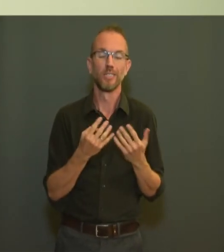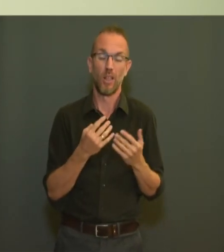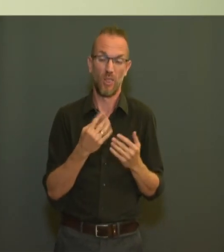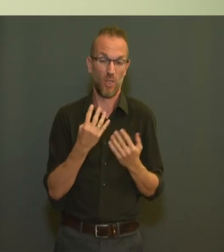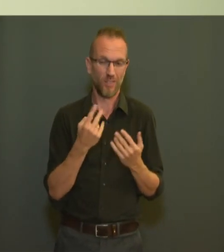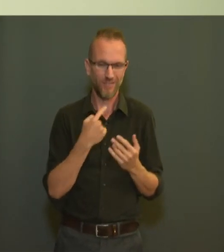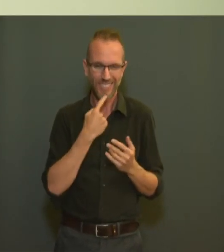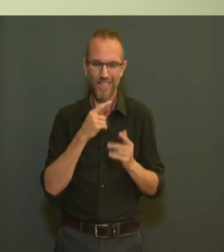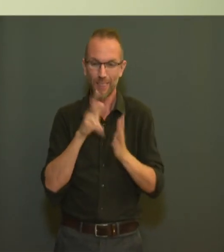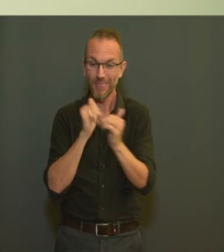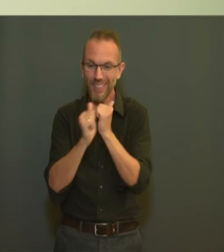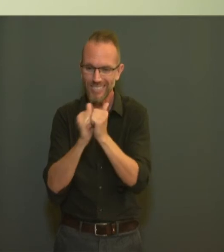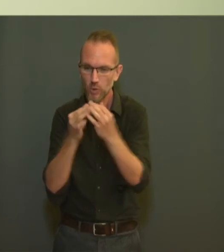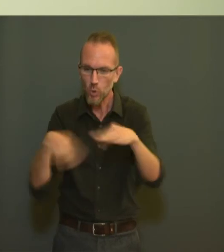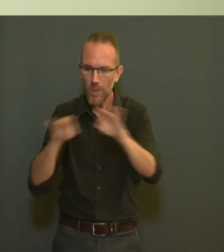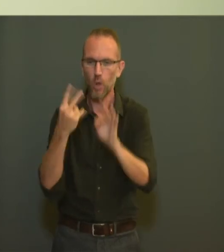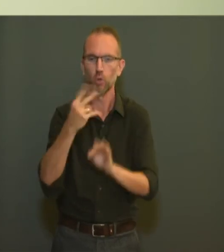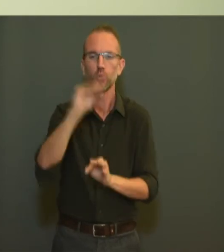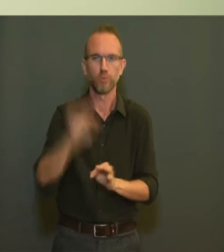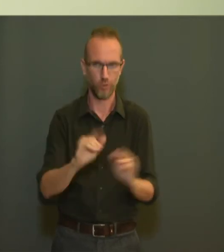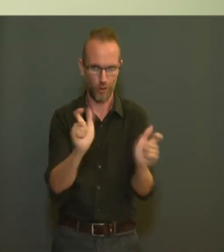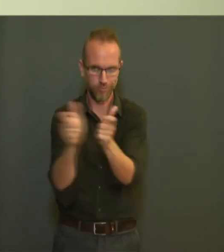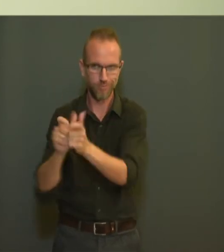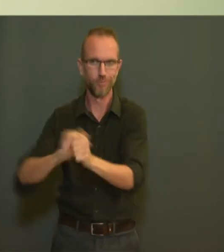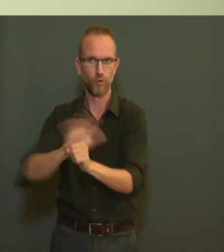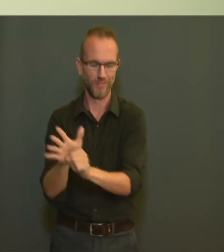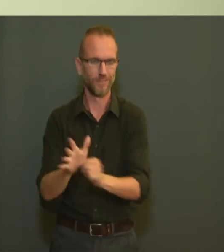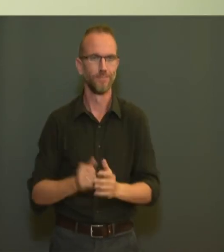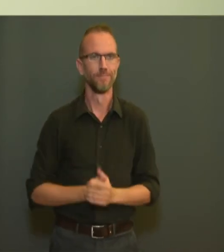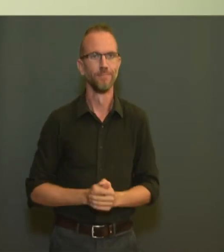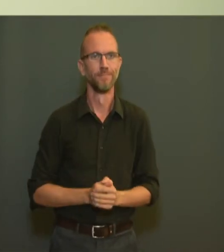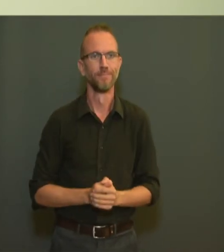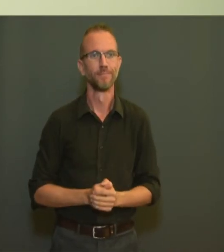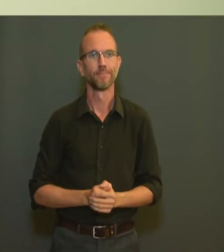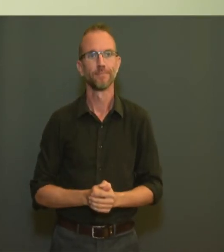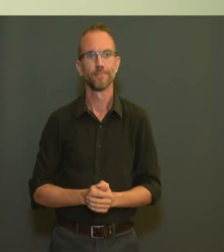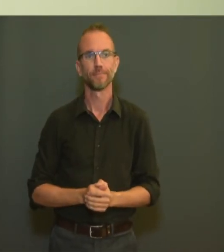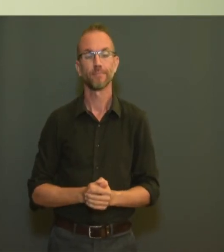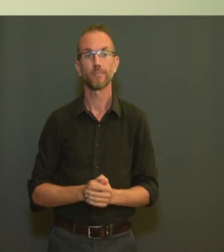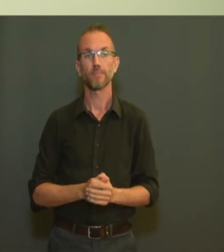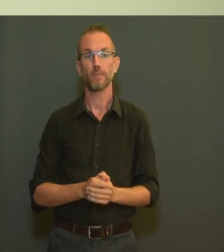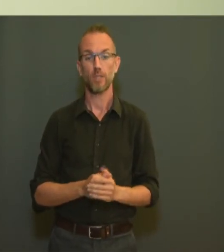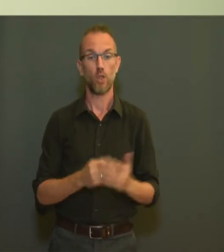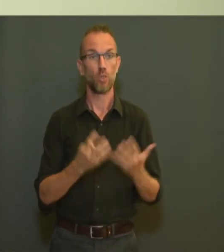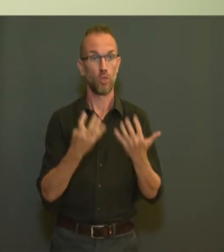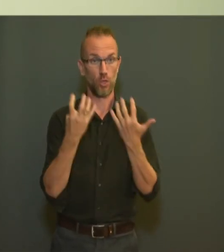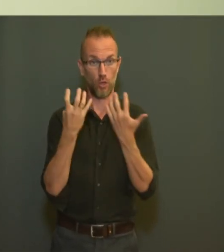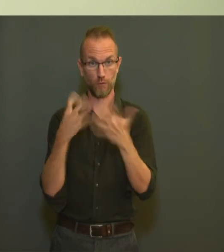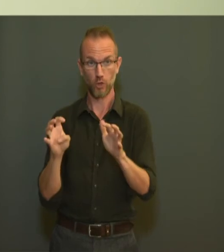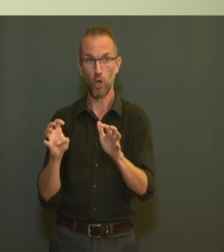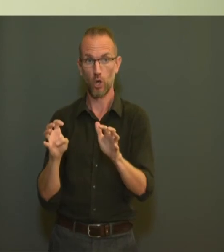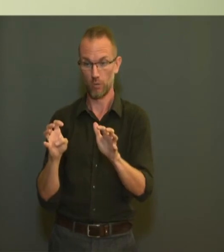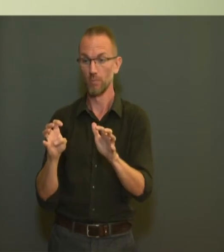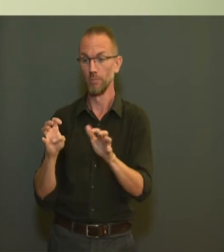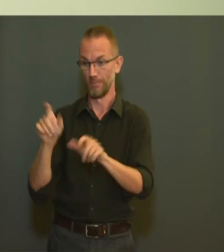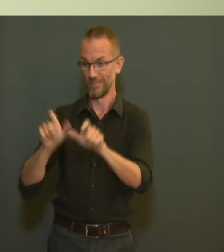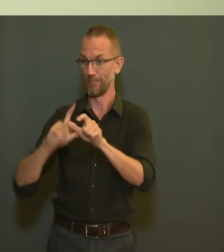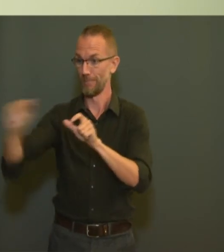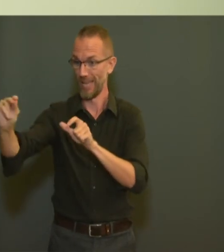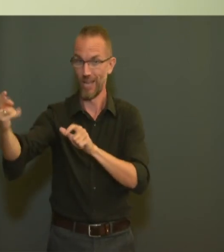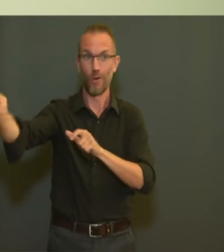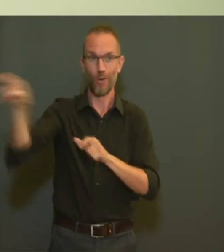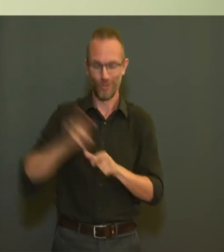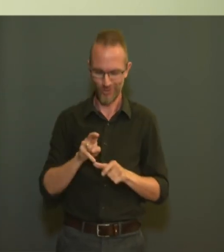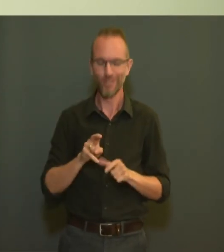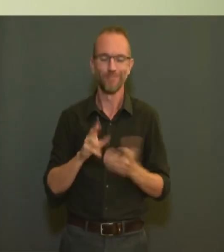personnes étaient positives lors du test qu'elles ont fait au retour. Mais comme vous le savez, on a déjà discuté ce point. On peut parfaitement